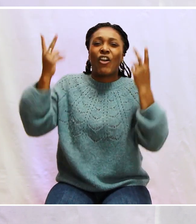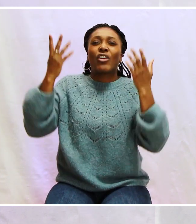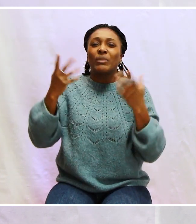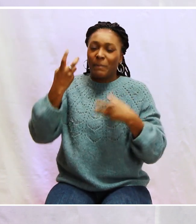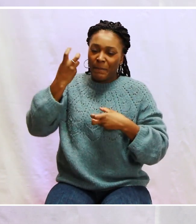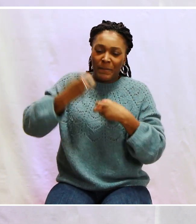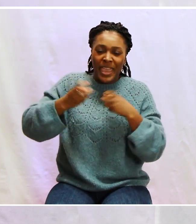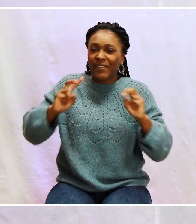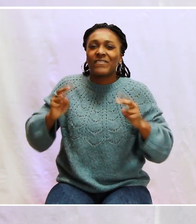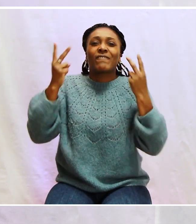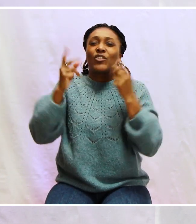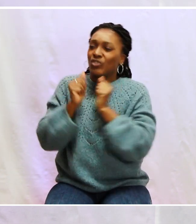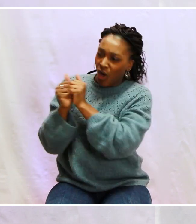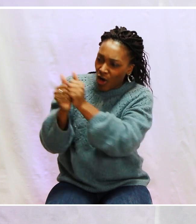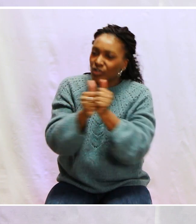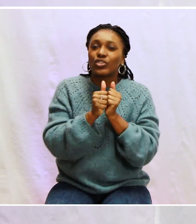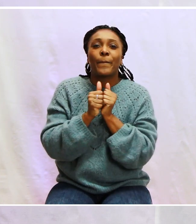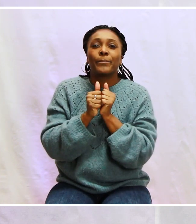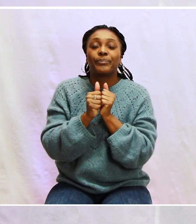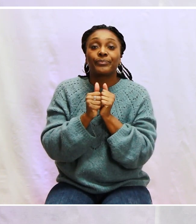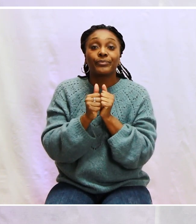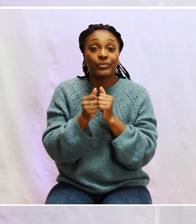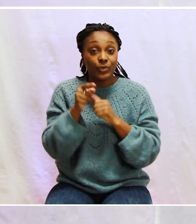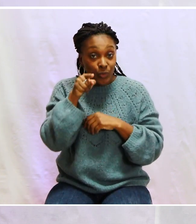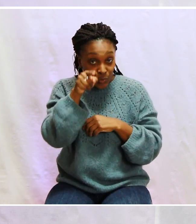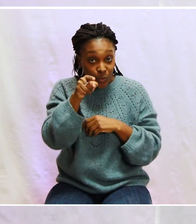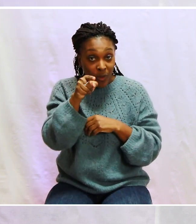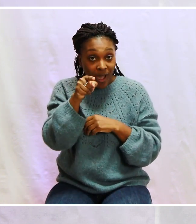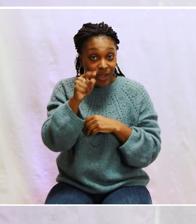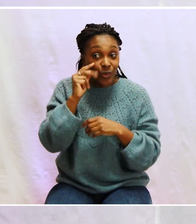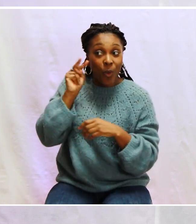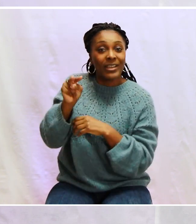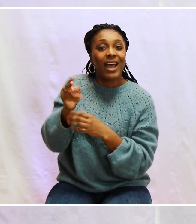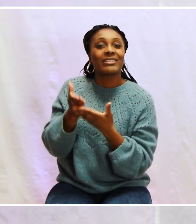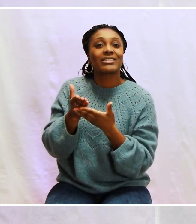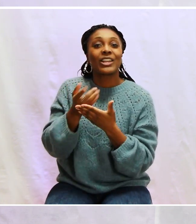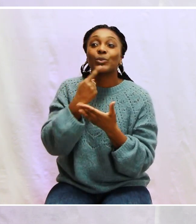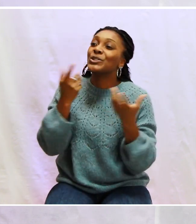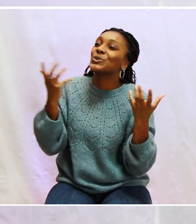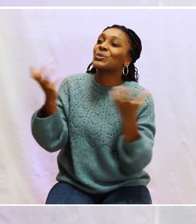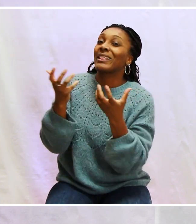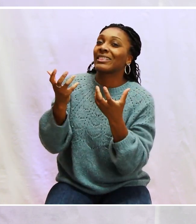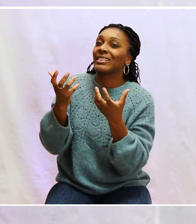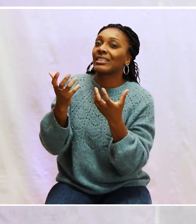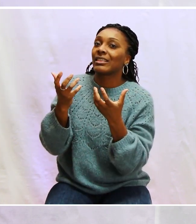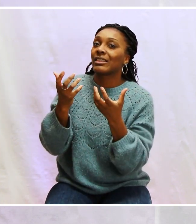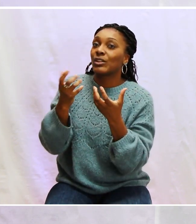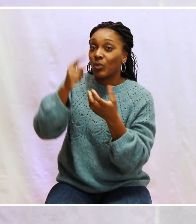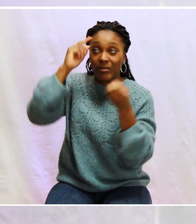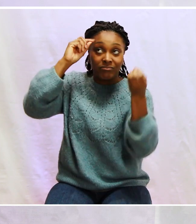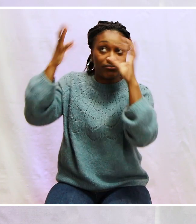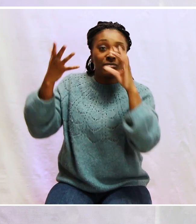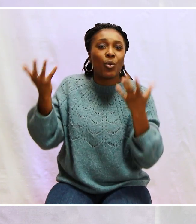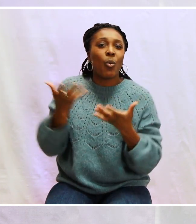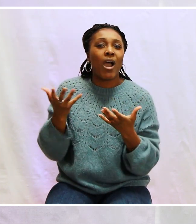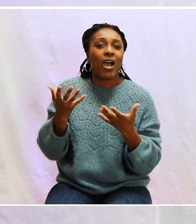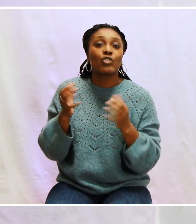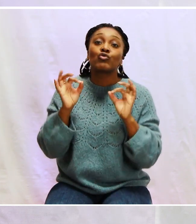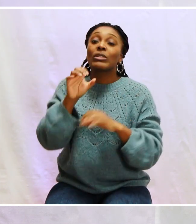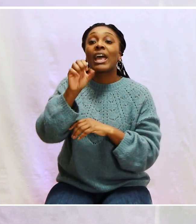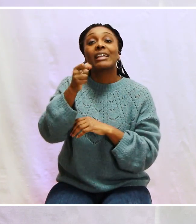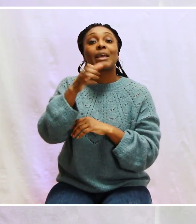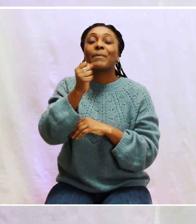vivantes. Est-ce que tu as ce regard sur ton prochain quand tu dis « je te souhaite » ou est-ce que c'est juste un bel